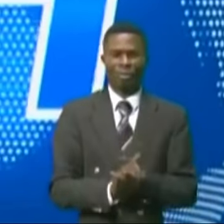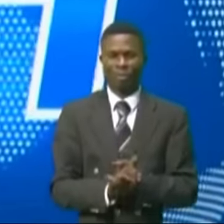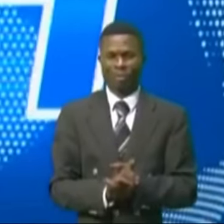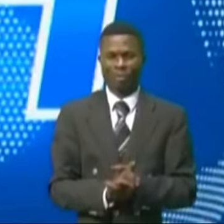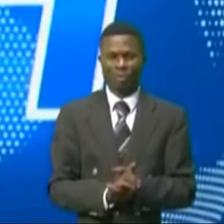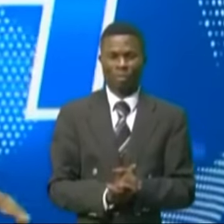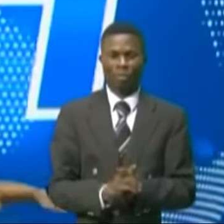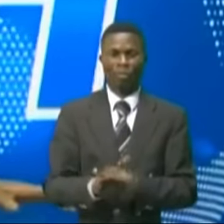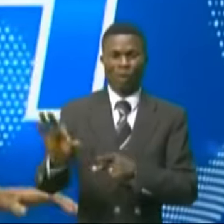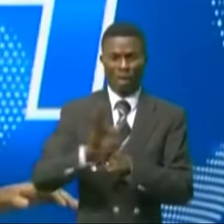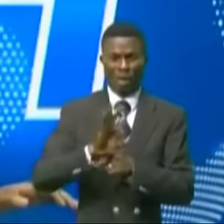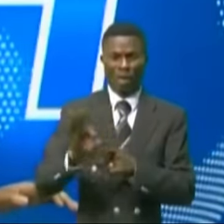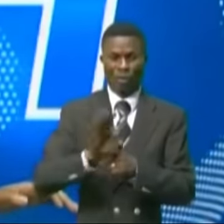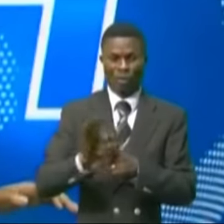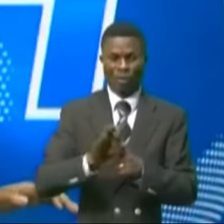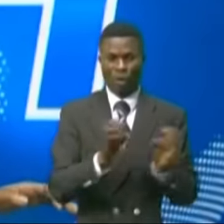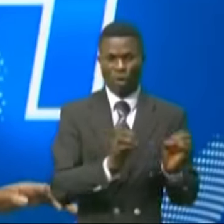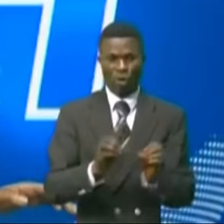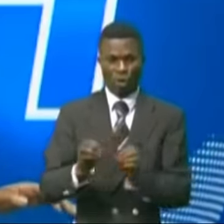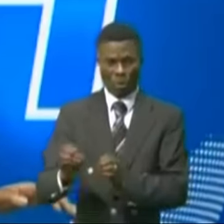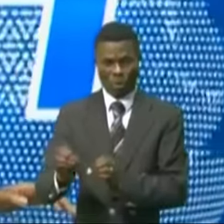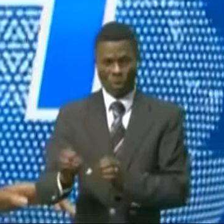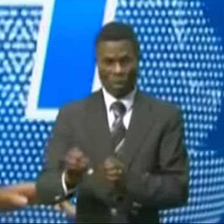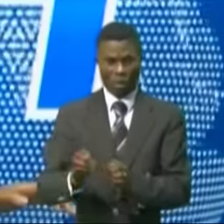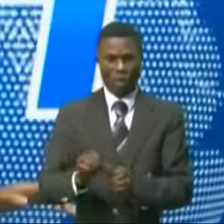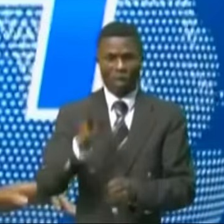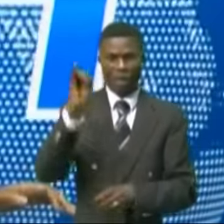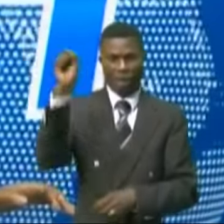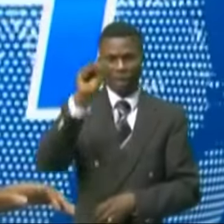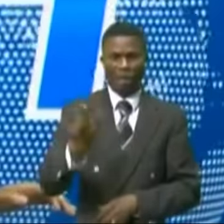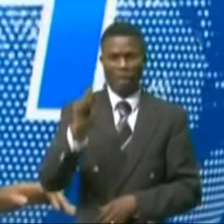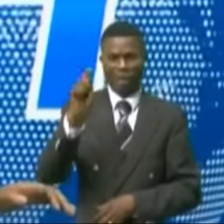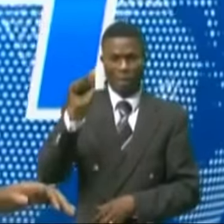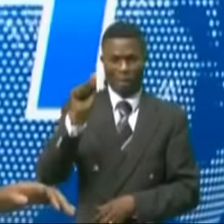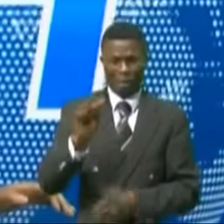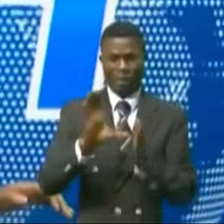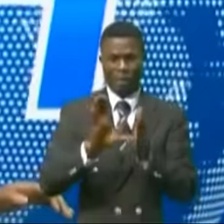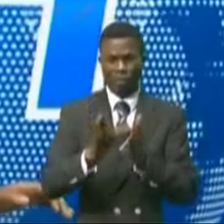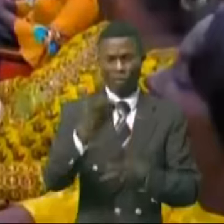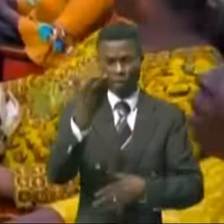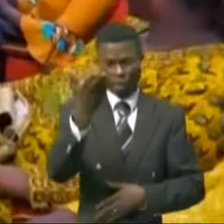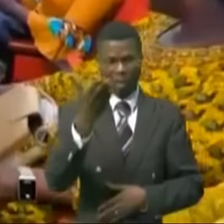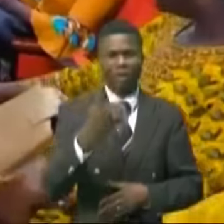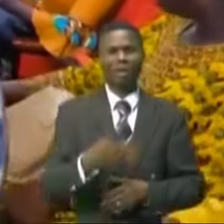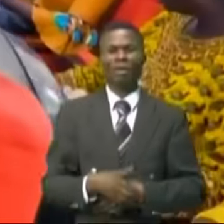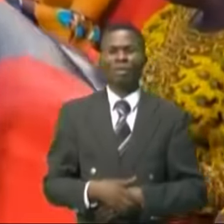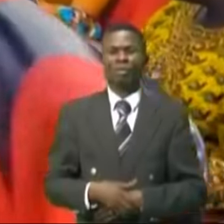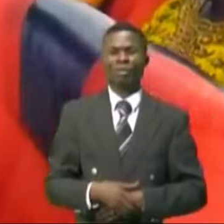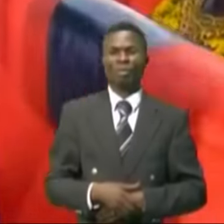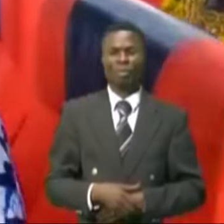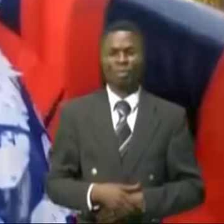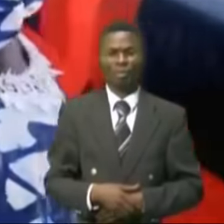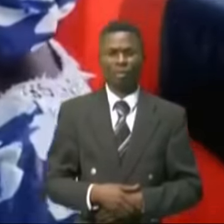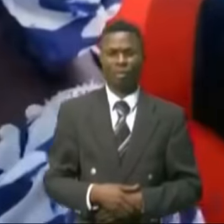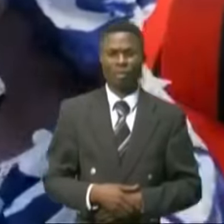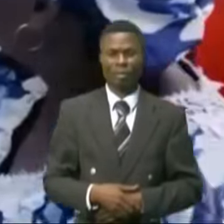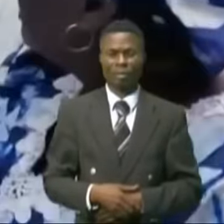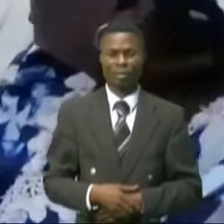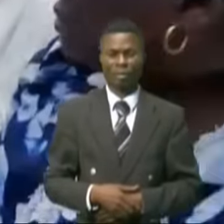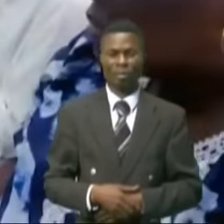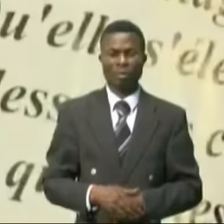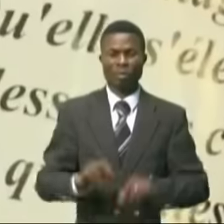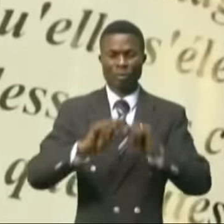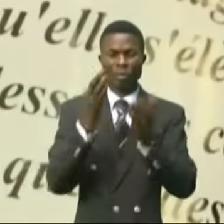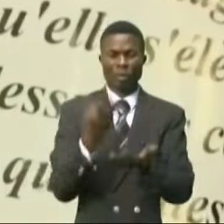Une session de formation a été organisée à l'ISTA. Suivez cela en images et commentaires. C'est autour du thème « La discipline